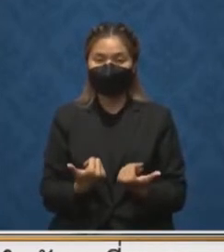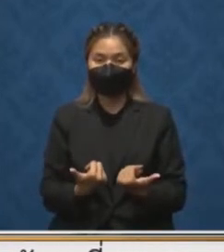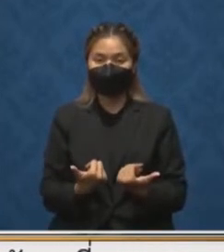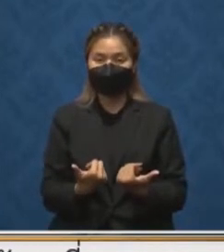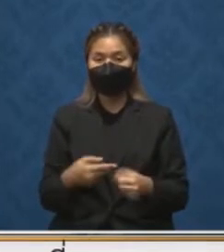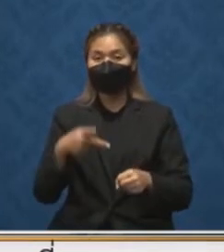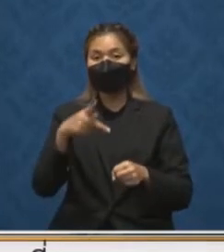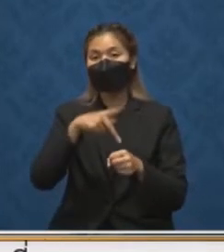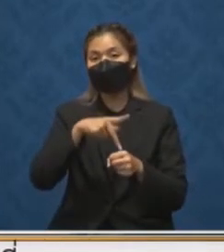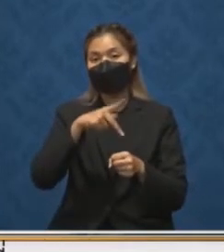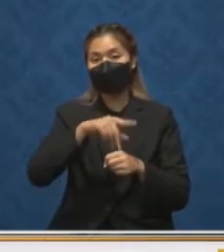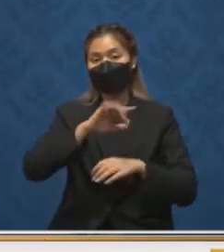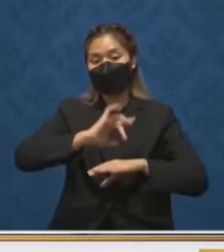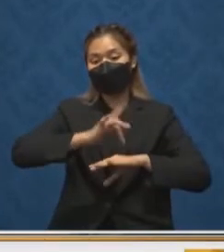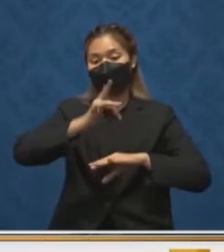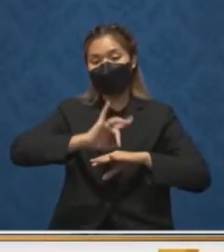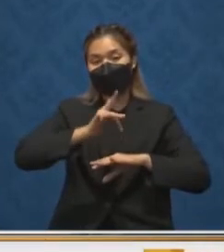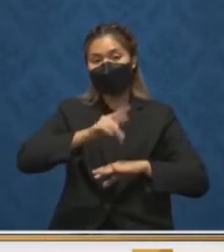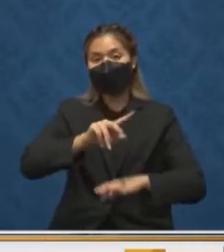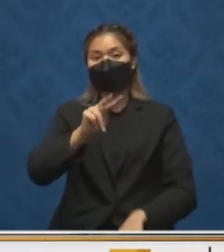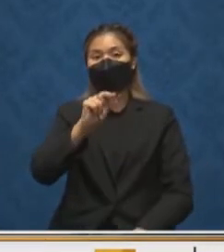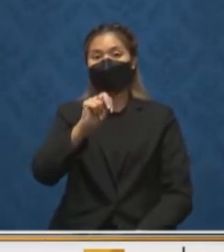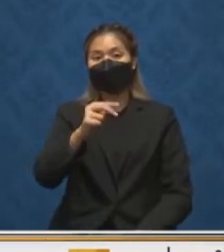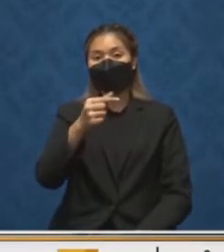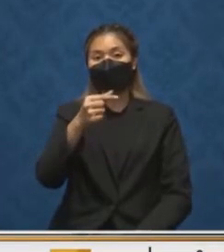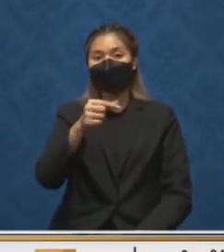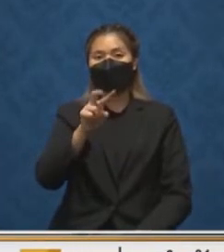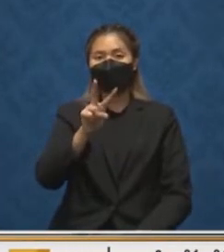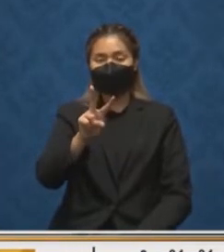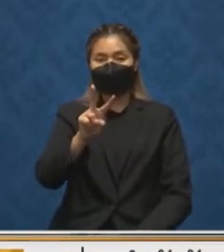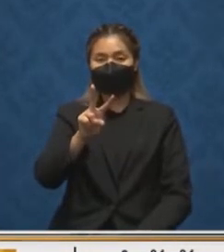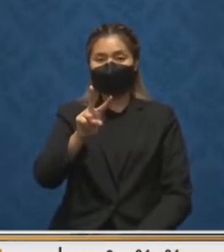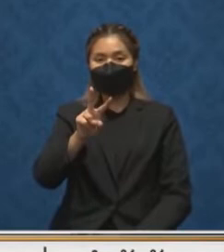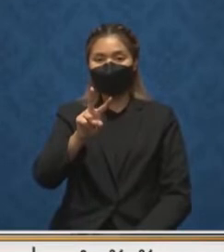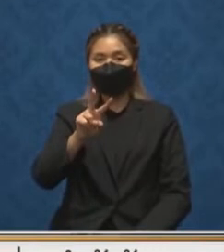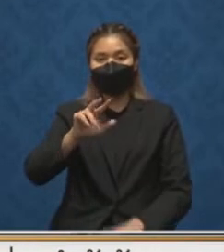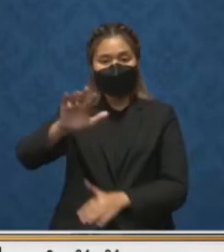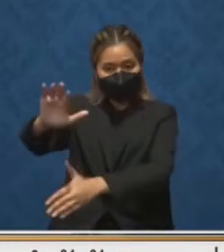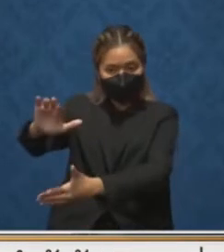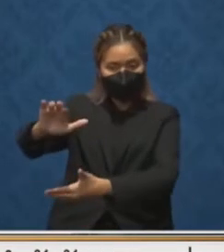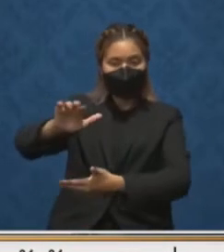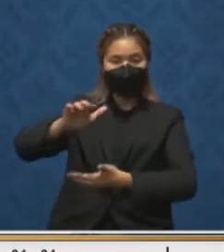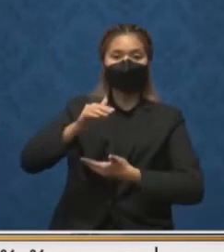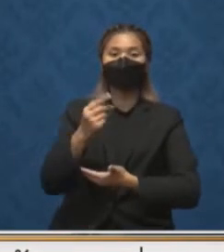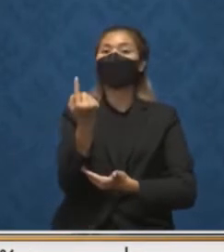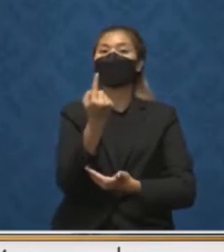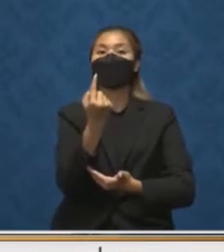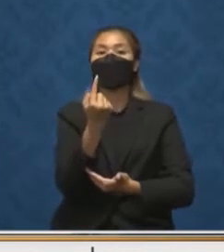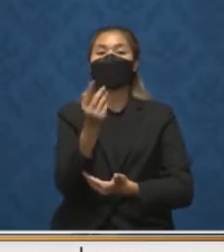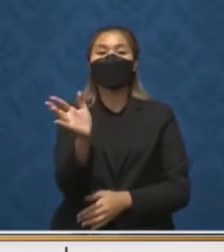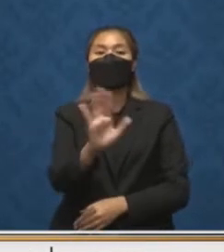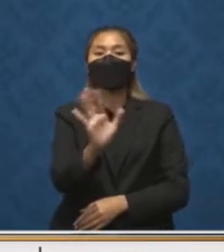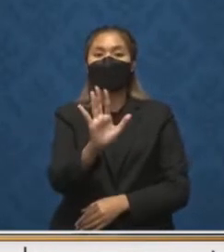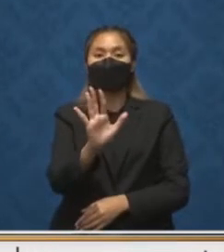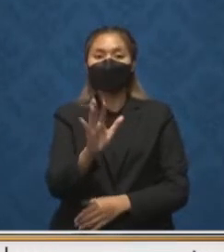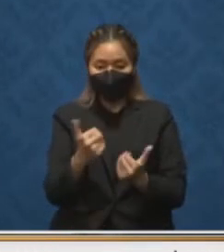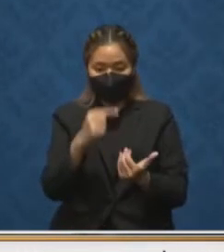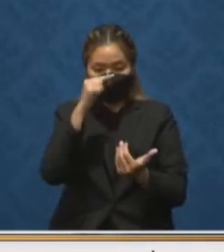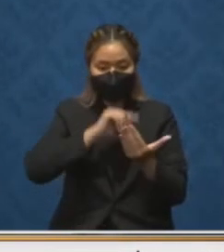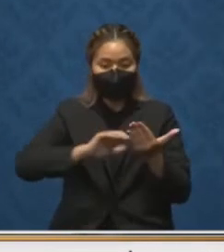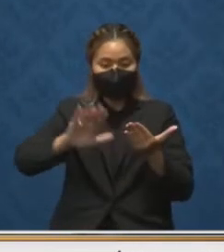GGV หรือ graus immatis cũngะเราไม่ได้นำเข้าอย่เดียวมีก่น in the worldเรามีในidas